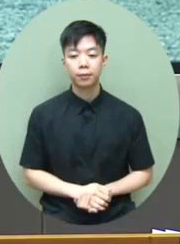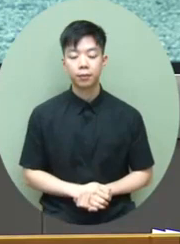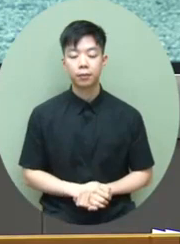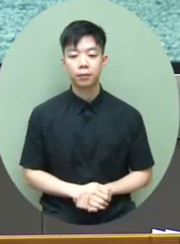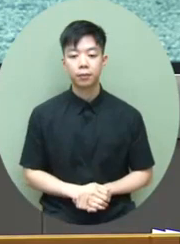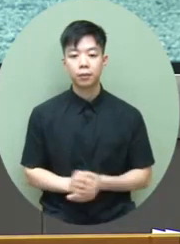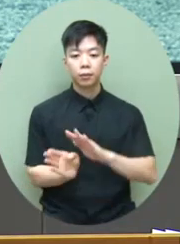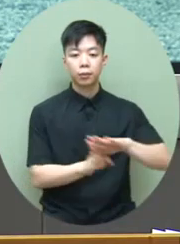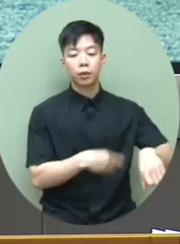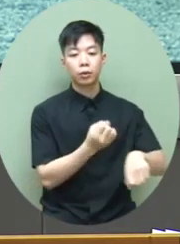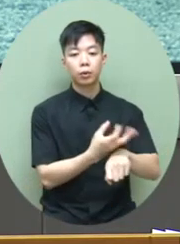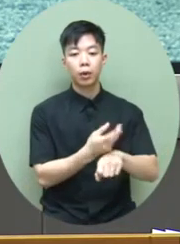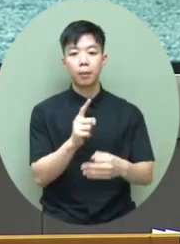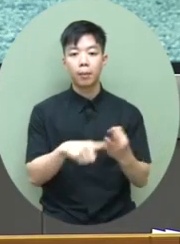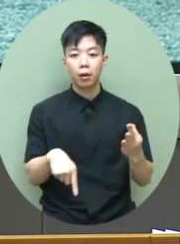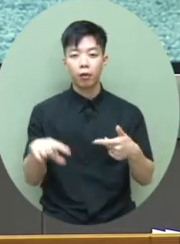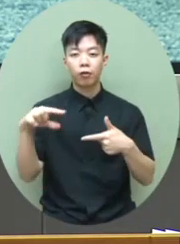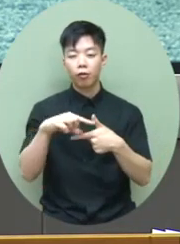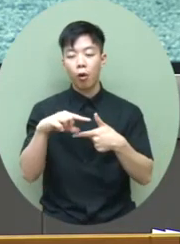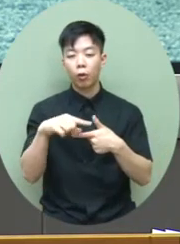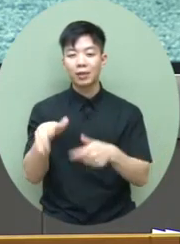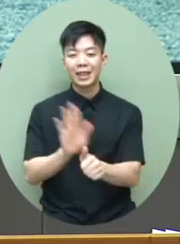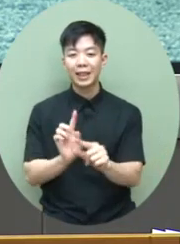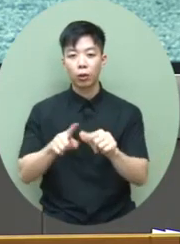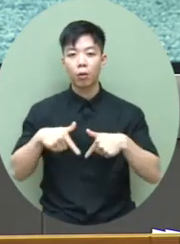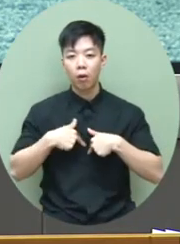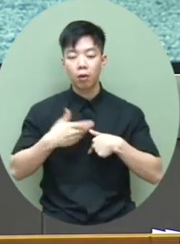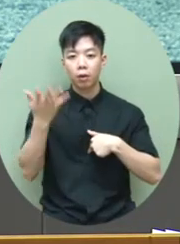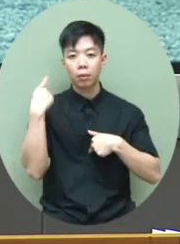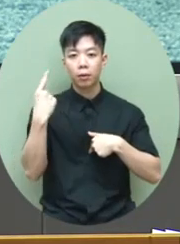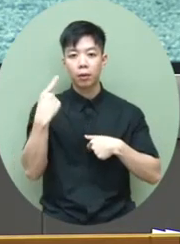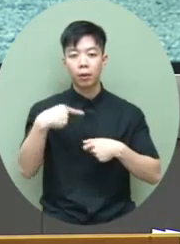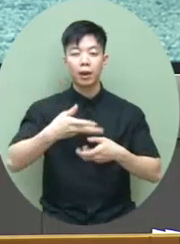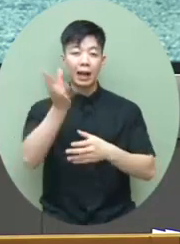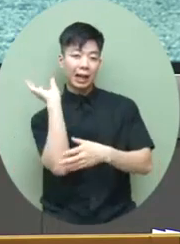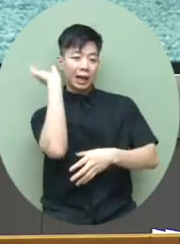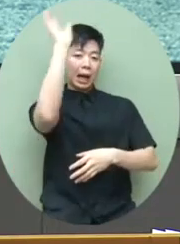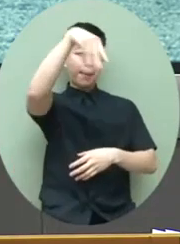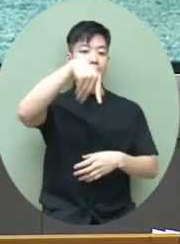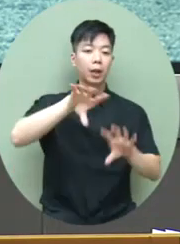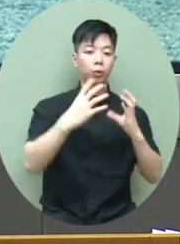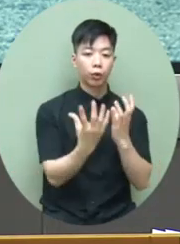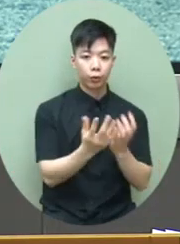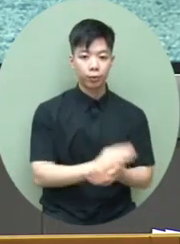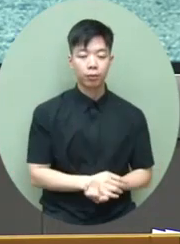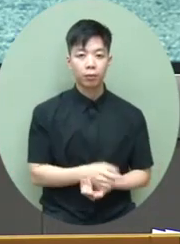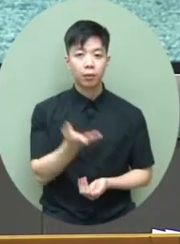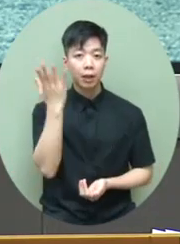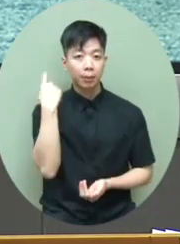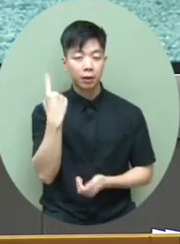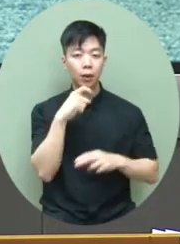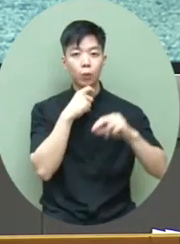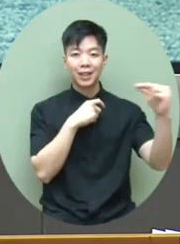荃灣聖方濟中學咧，咁琴日講嗰個籃球隊咧。就係琴日就話有七個個案